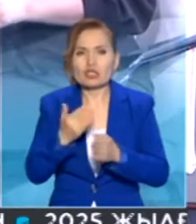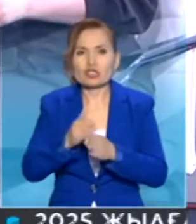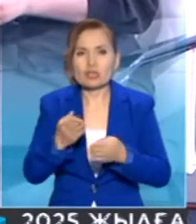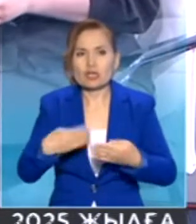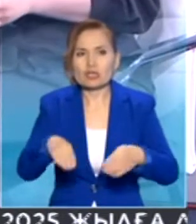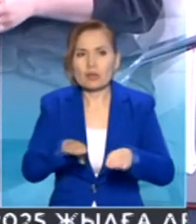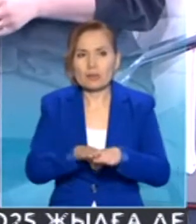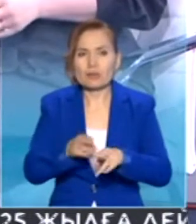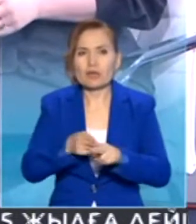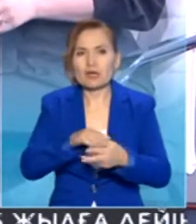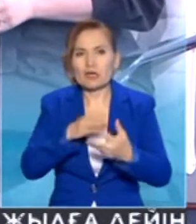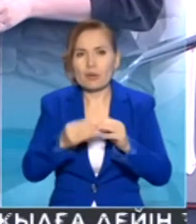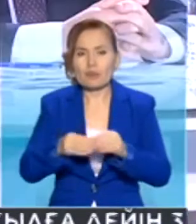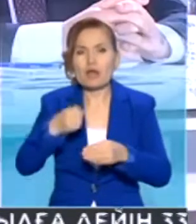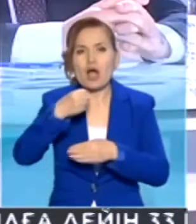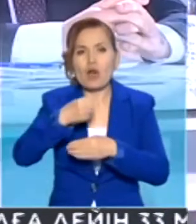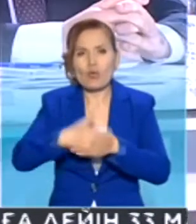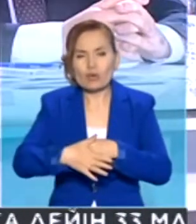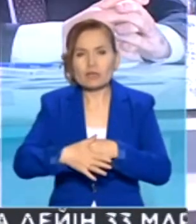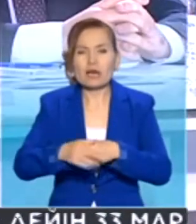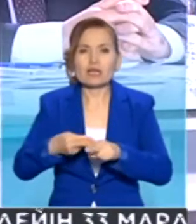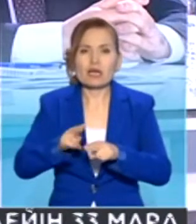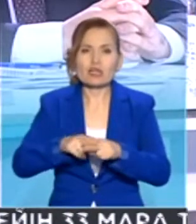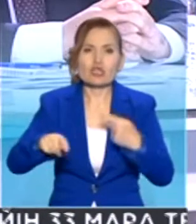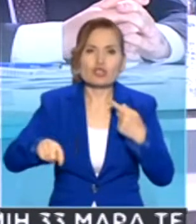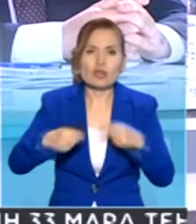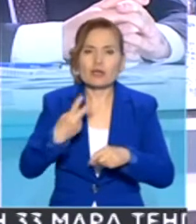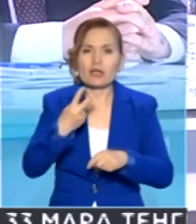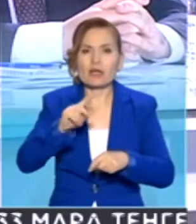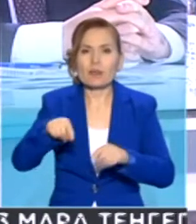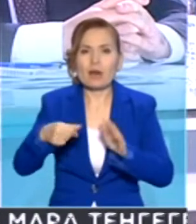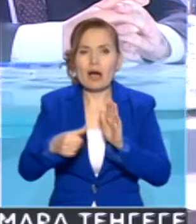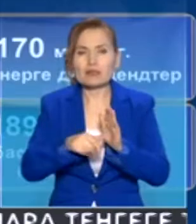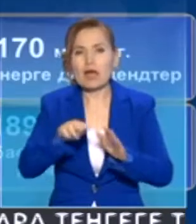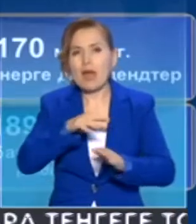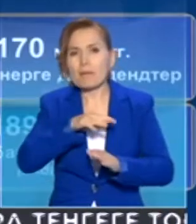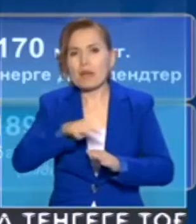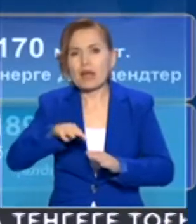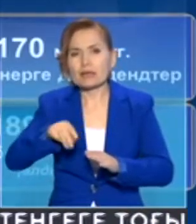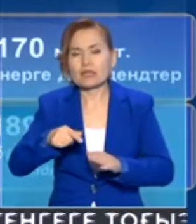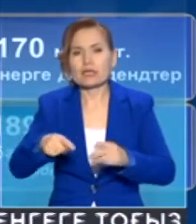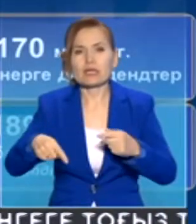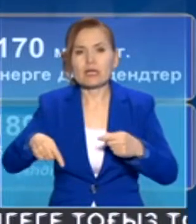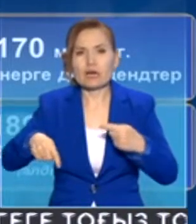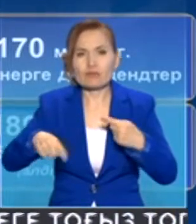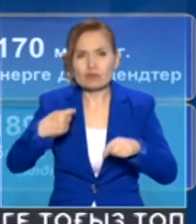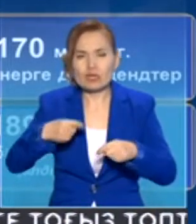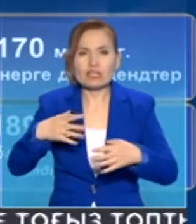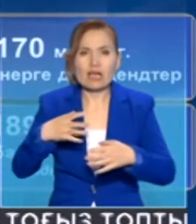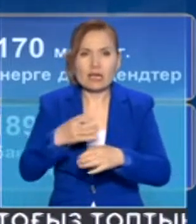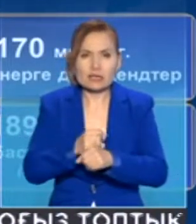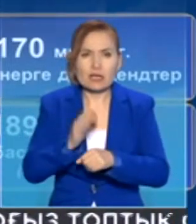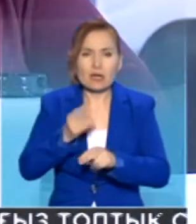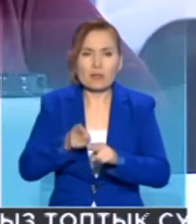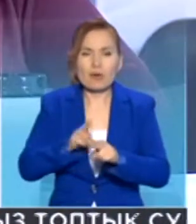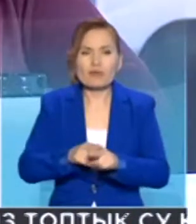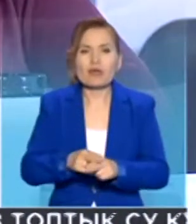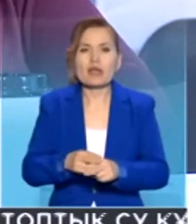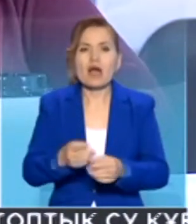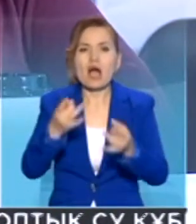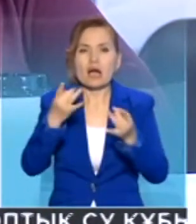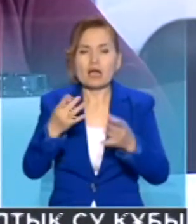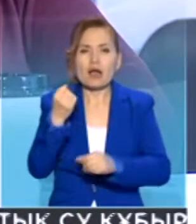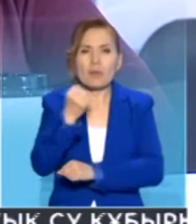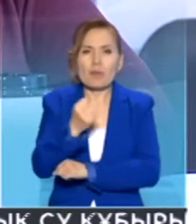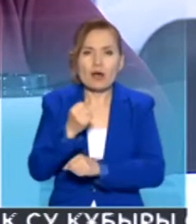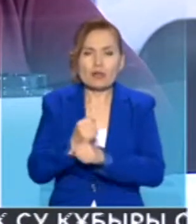Бұл шаралар корпоративтік орталық бойынша шығындарды шамамен 2,16 миллиард теңгеге қысқартуға мүмкіндік берді. Ал ірі компанияға қарасты қарапайым жұмысшылар,